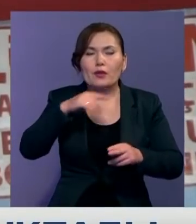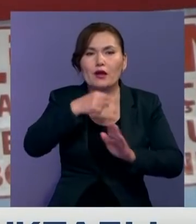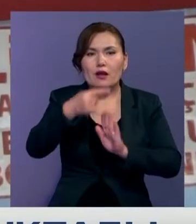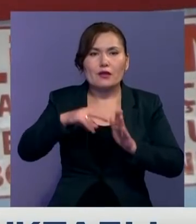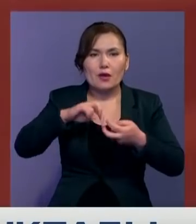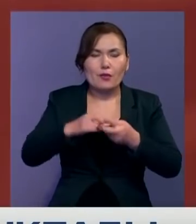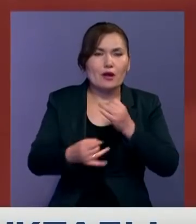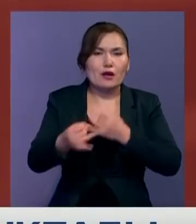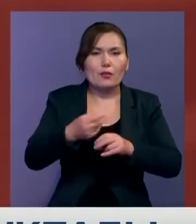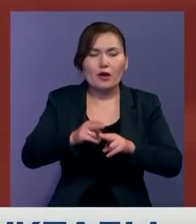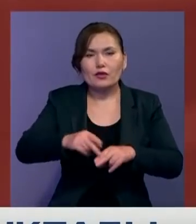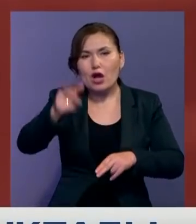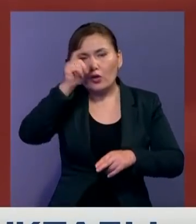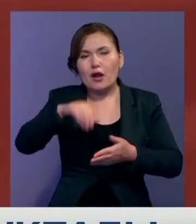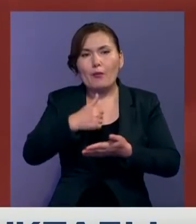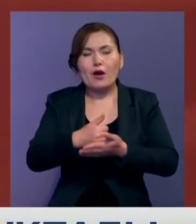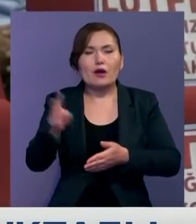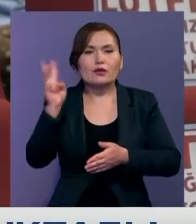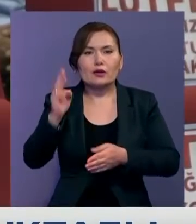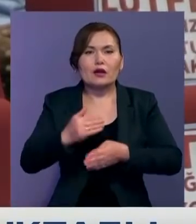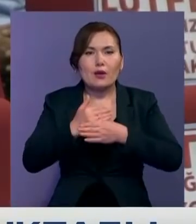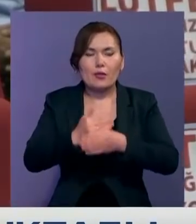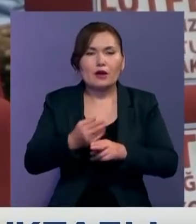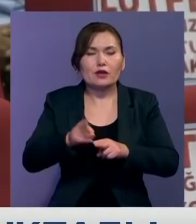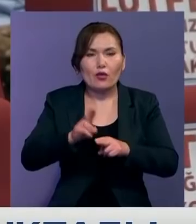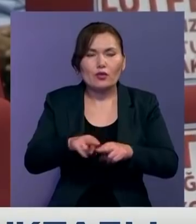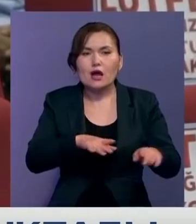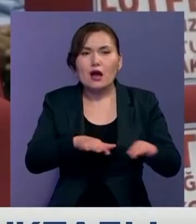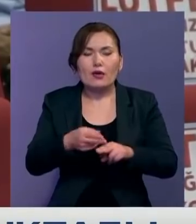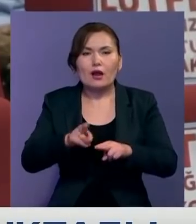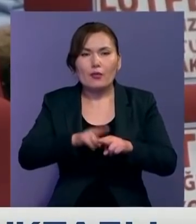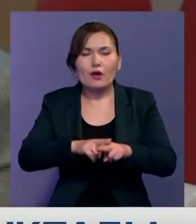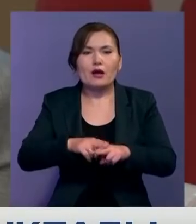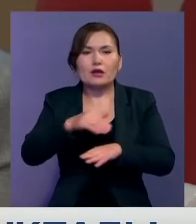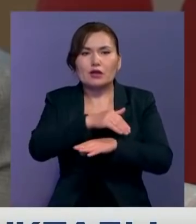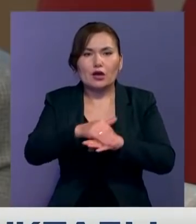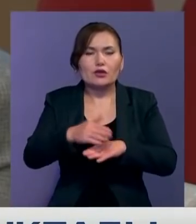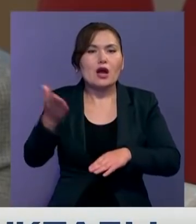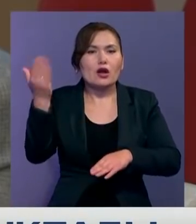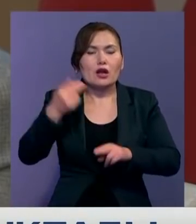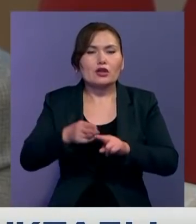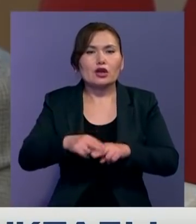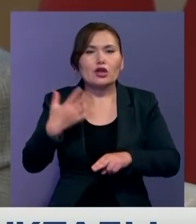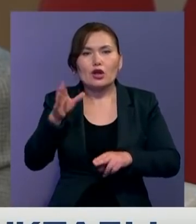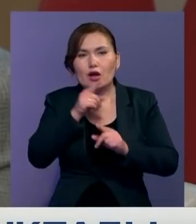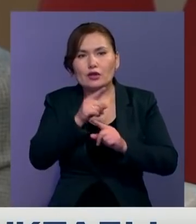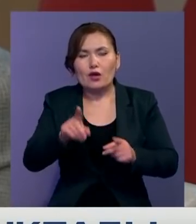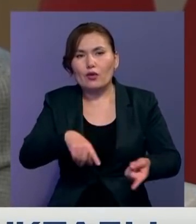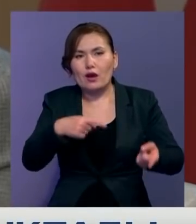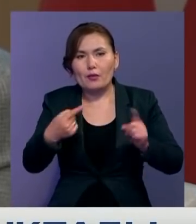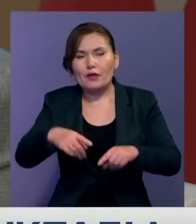салды. Ыстамбұлдағы бас консулдығымыз мұрындық болған игі шараясында Анадолға өткен ғасырдың 50-ші жылдары қоныс